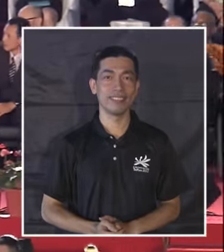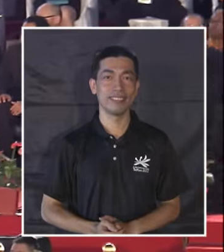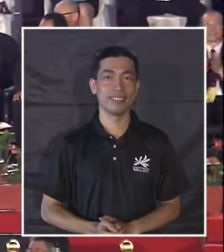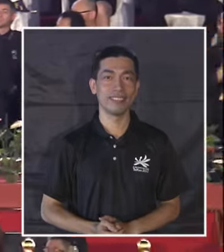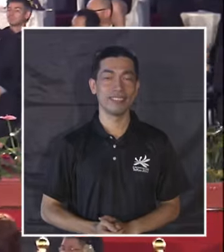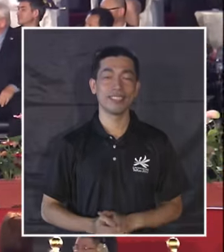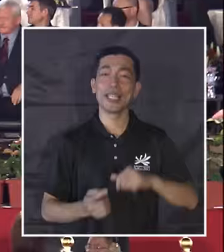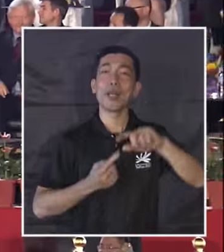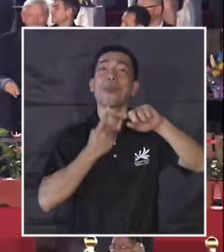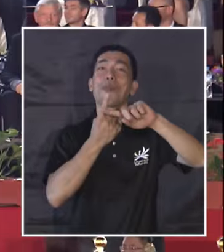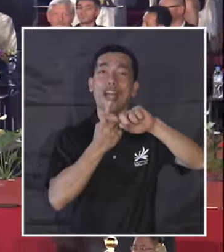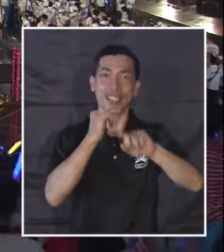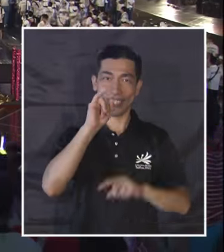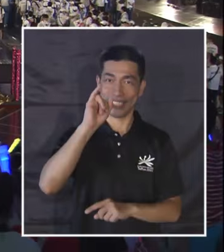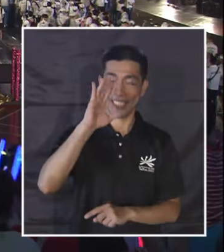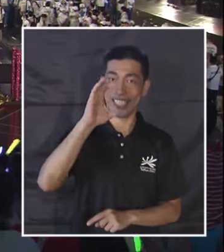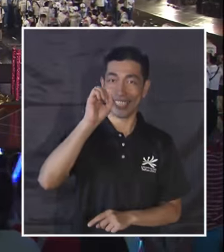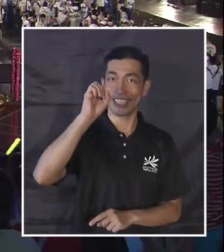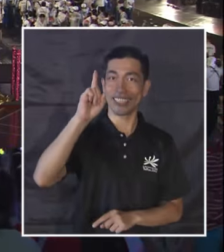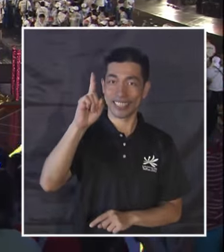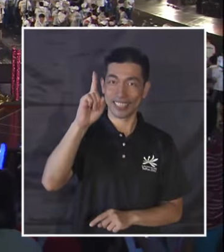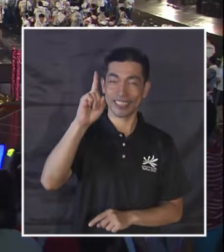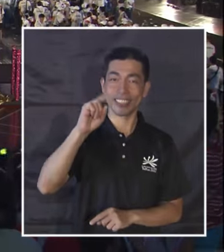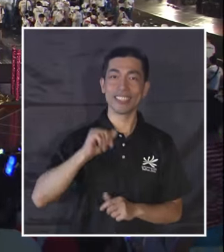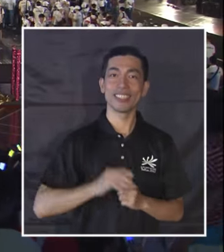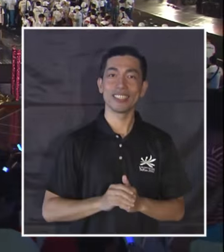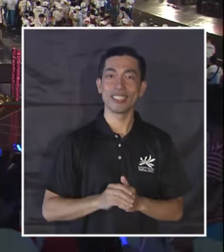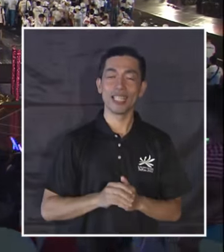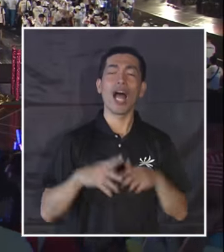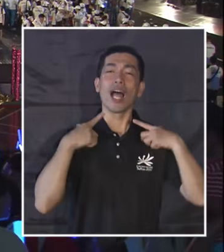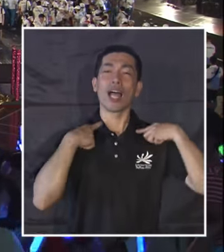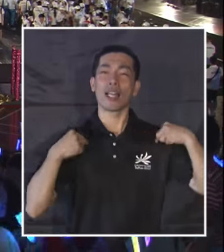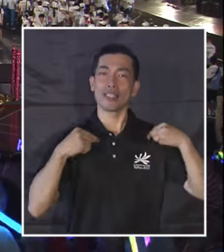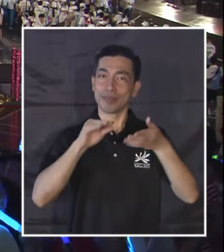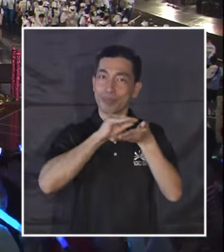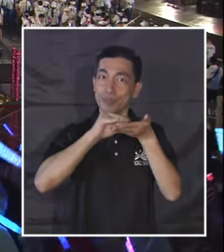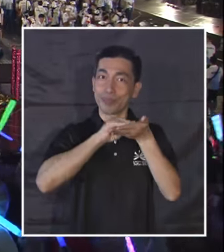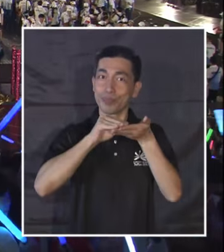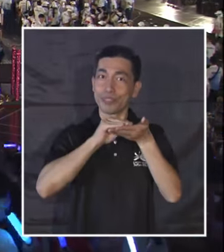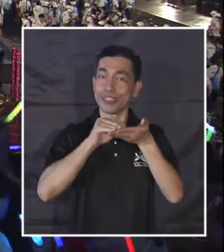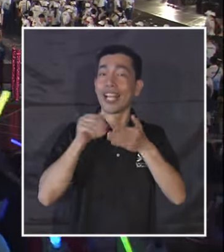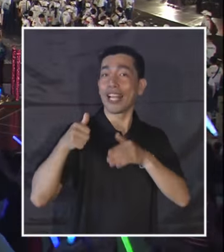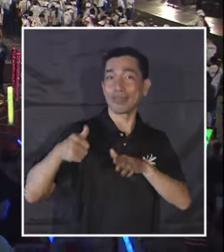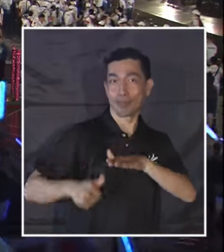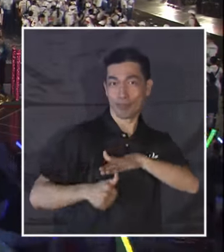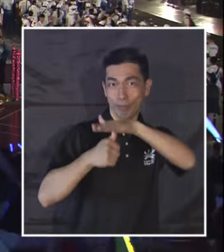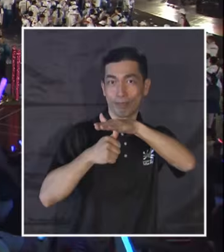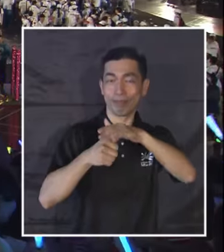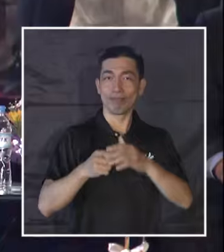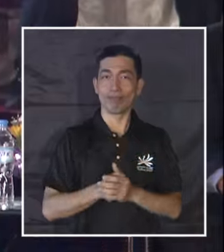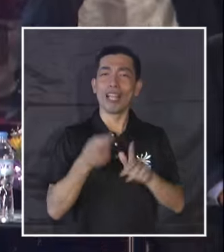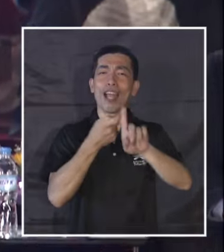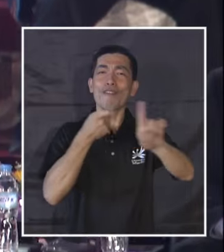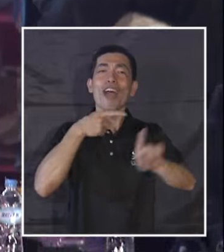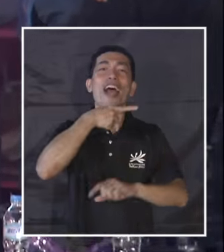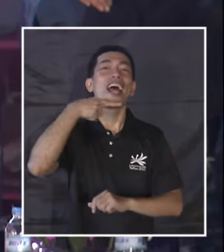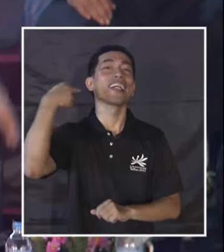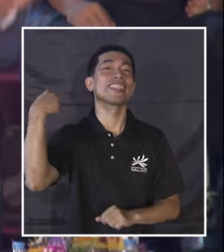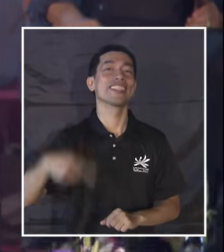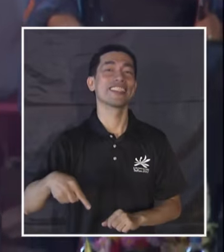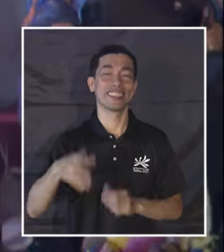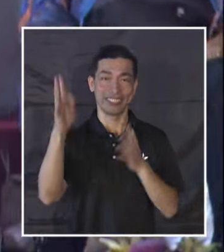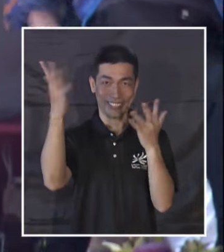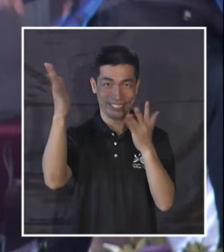以及我们 ICSD 的秘书长，来自俄罗斯的秘书长 Dmitry